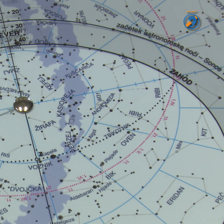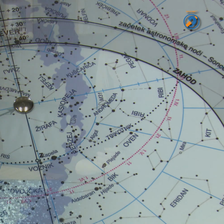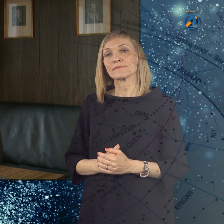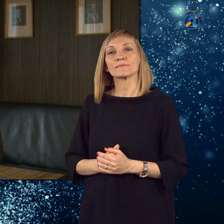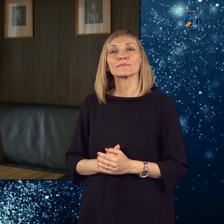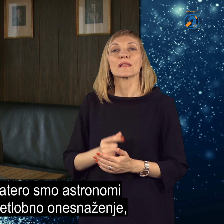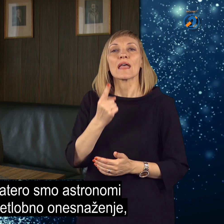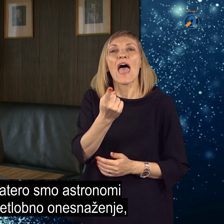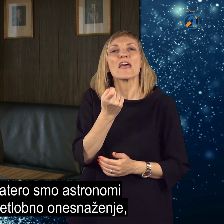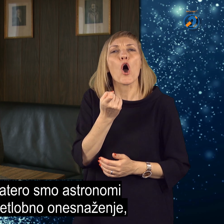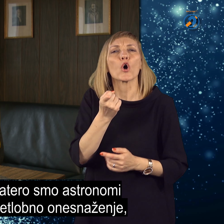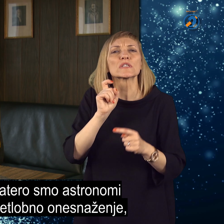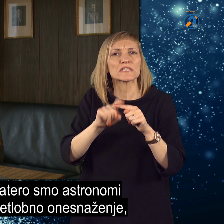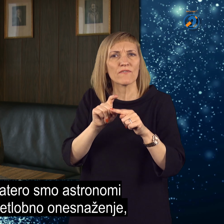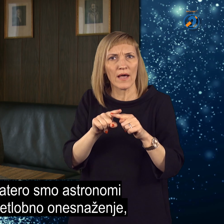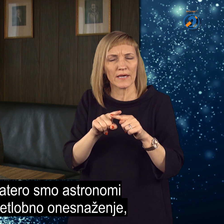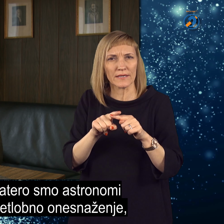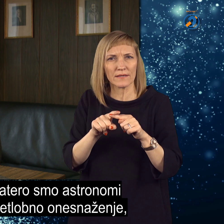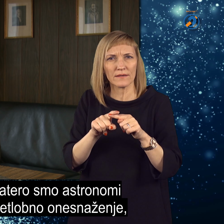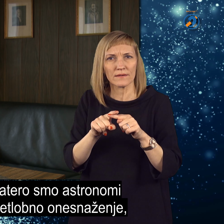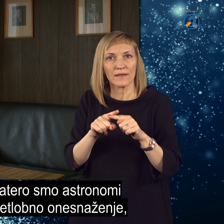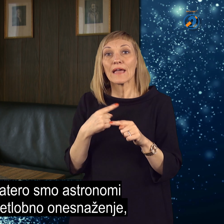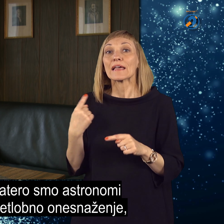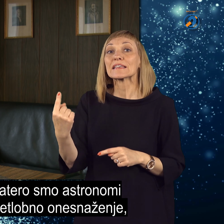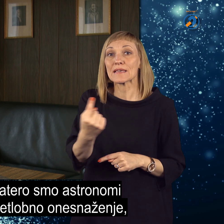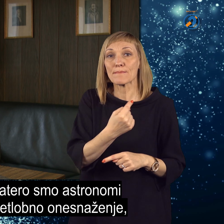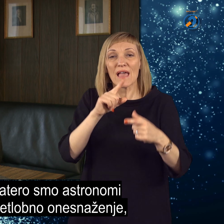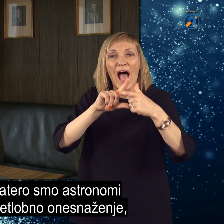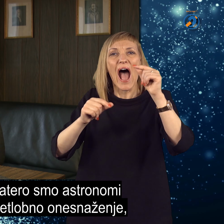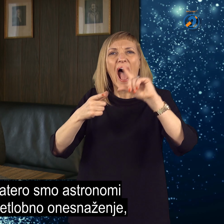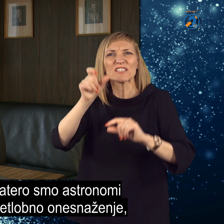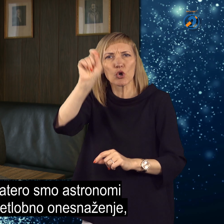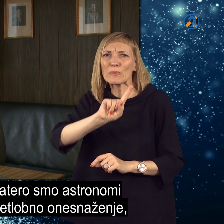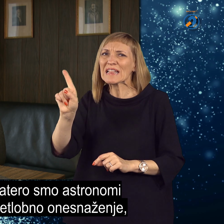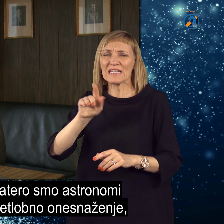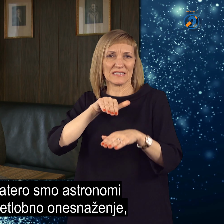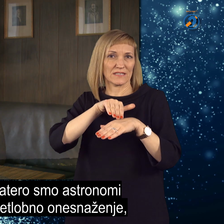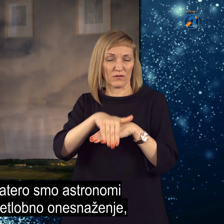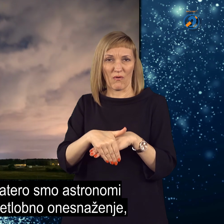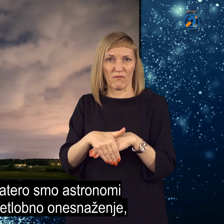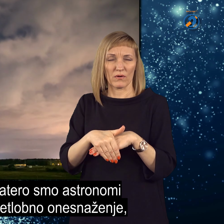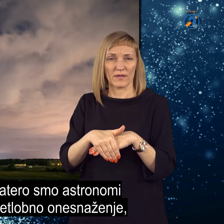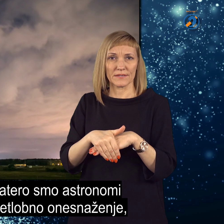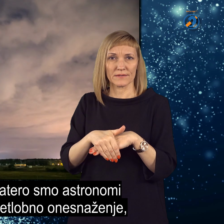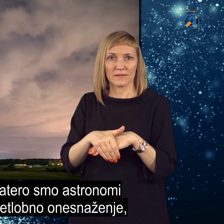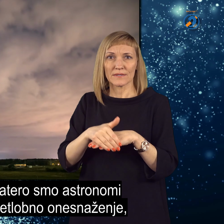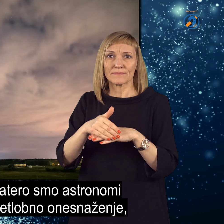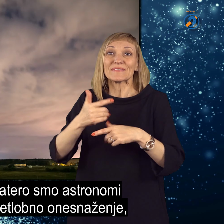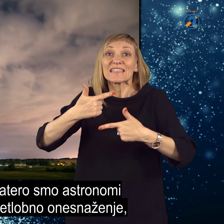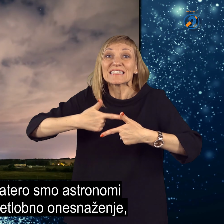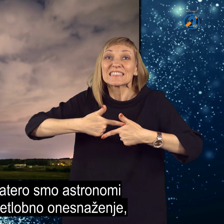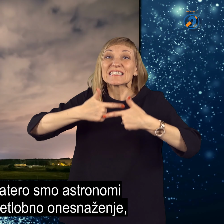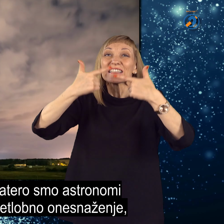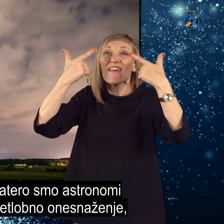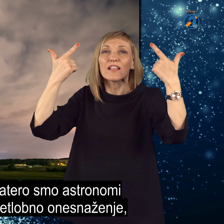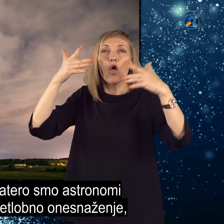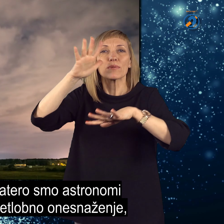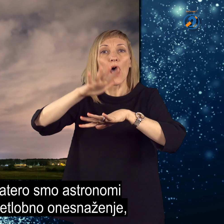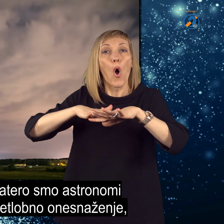Ena izmed stvari, s katerimi smo astronomi nezadovoljni, je seveda svetlobno